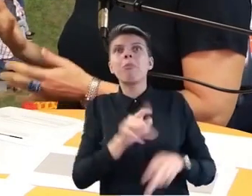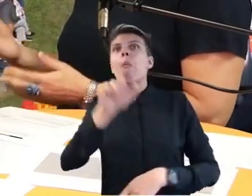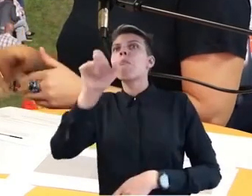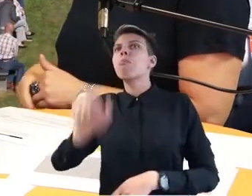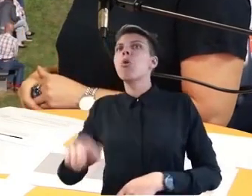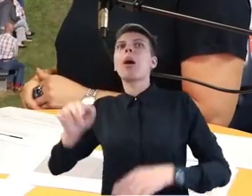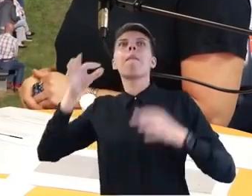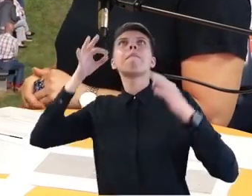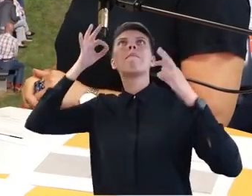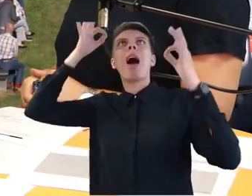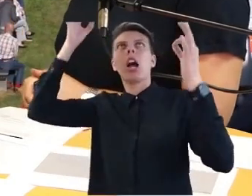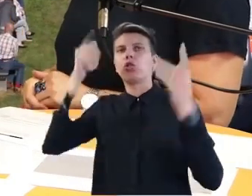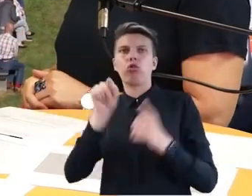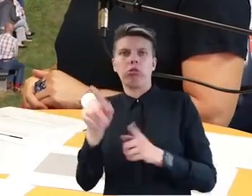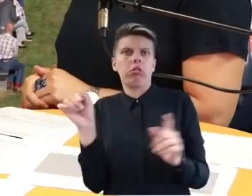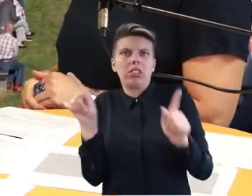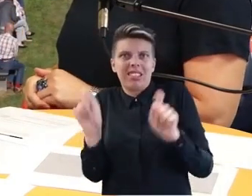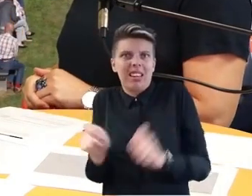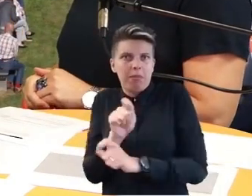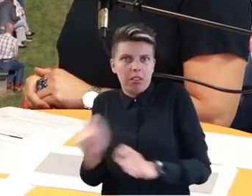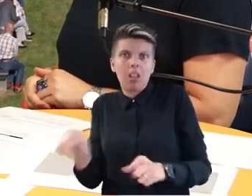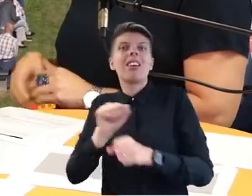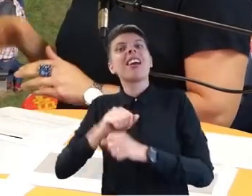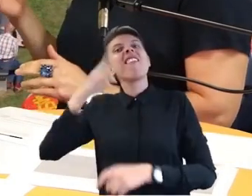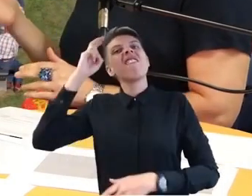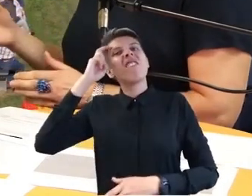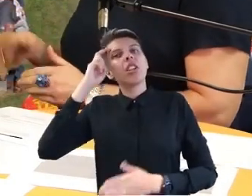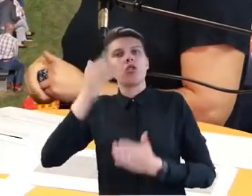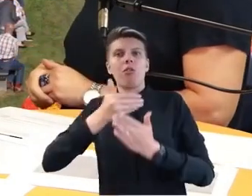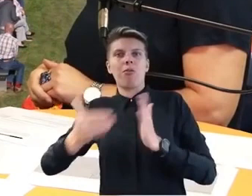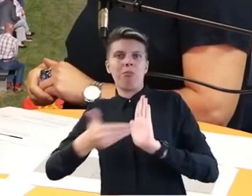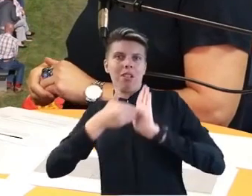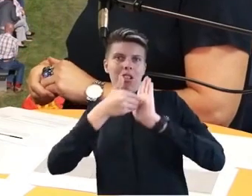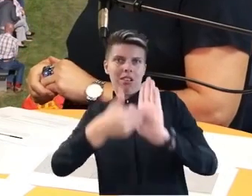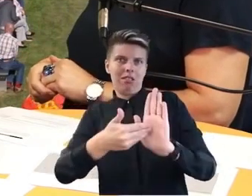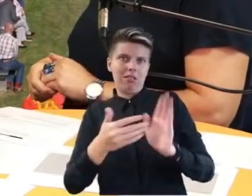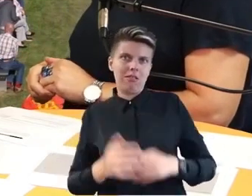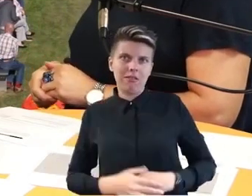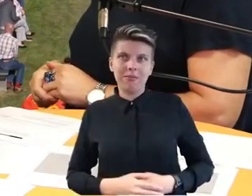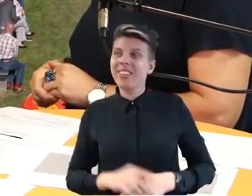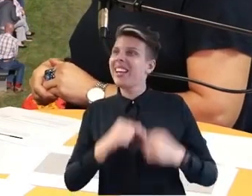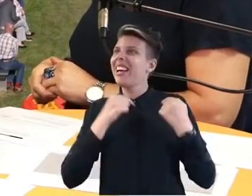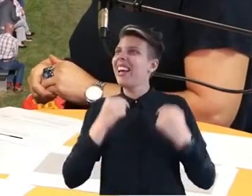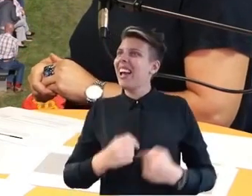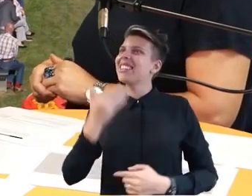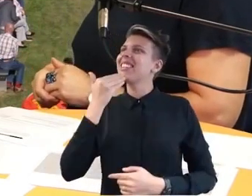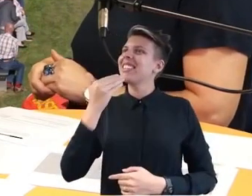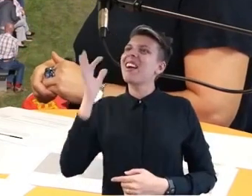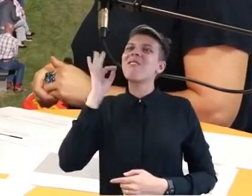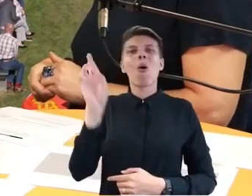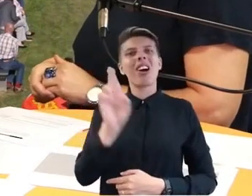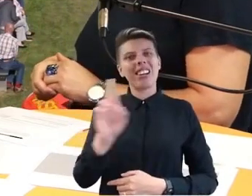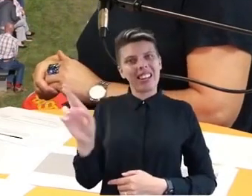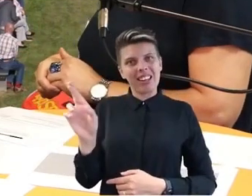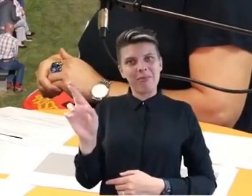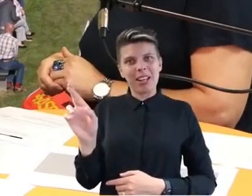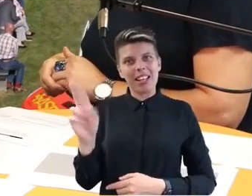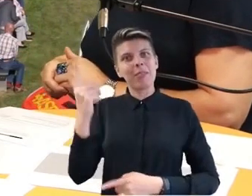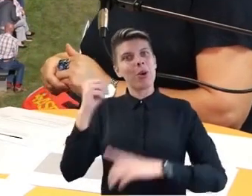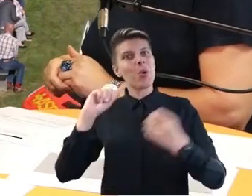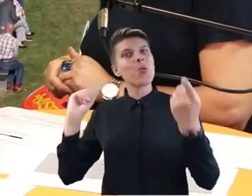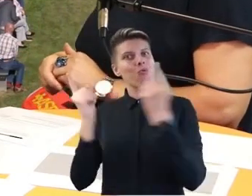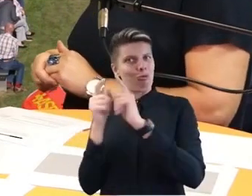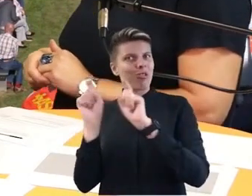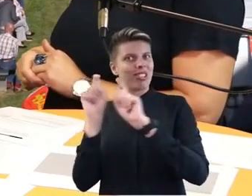gibt nicht den plündernden bürger genau ganz herzlichen dank frau richten für diesen einblick in dieses